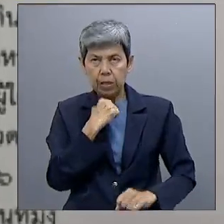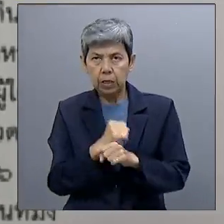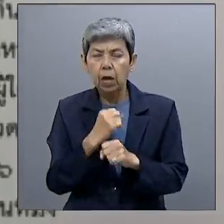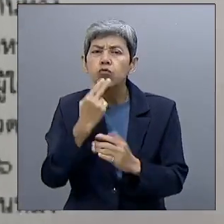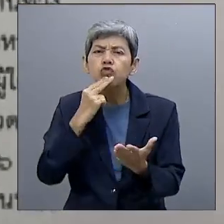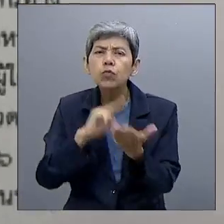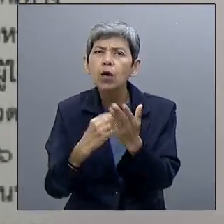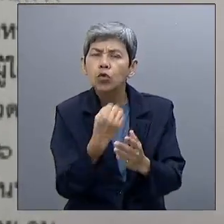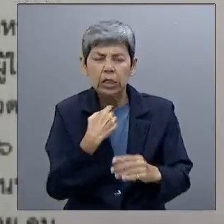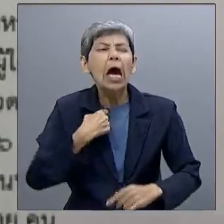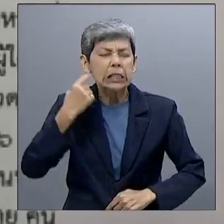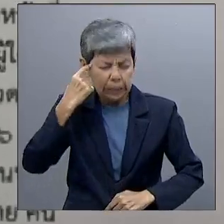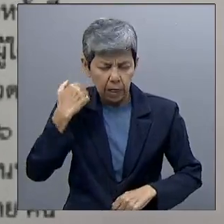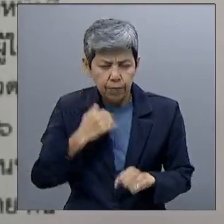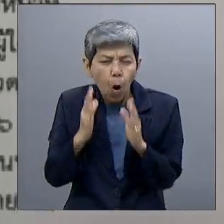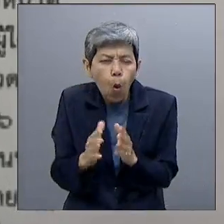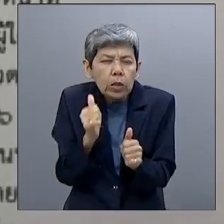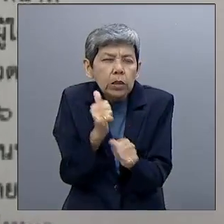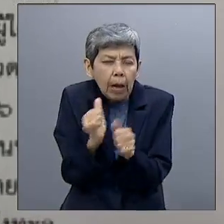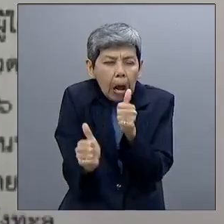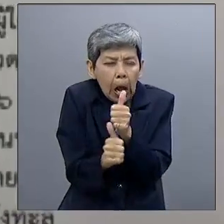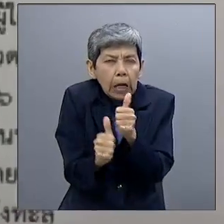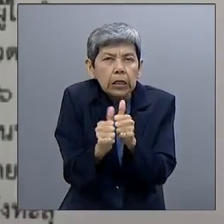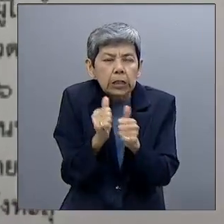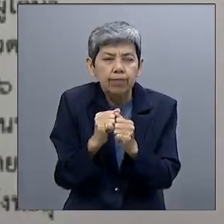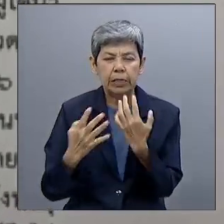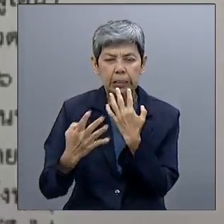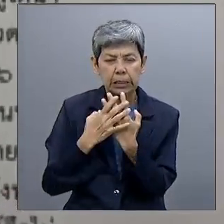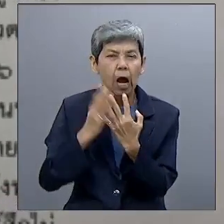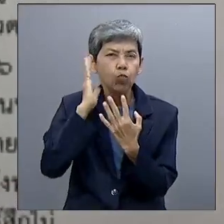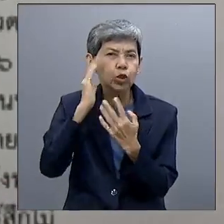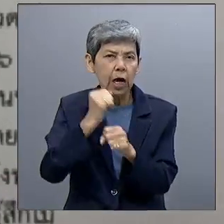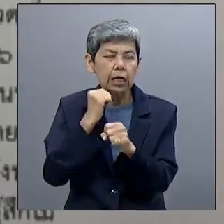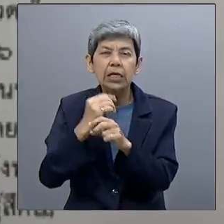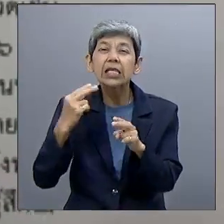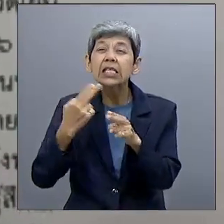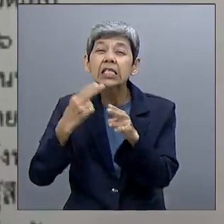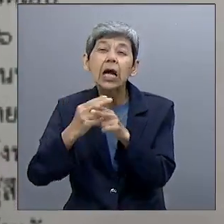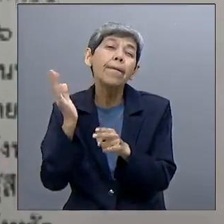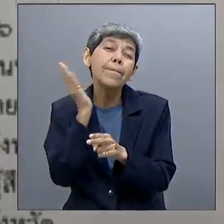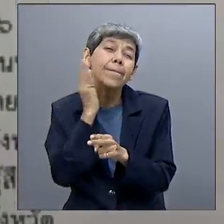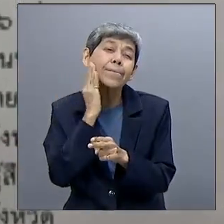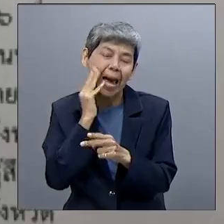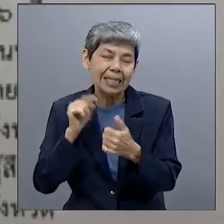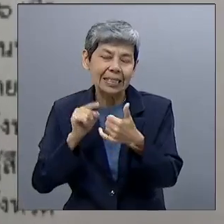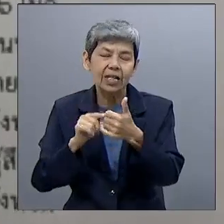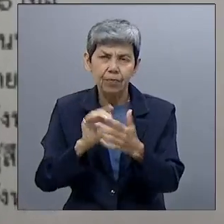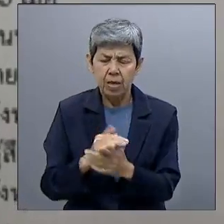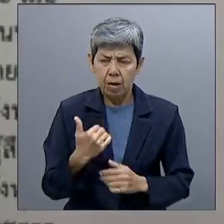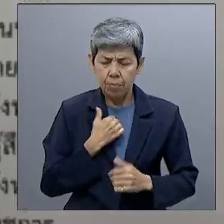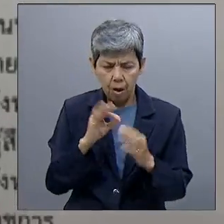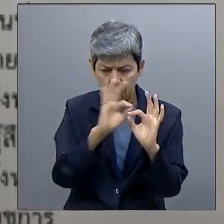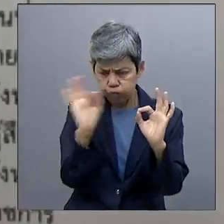รับเชื่อได้ว่าเป็นลูกน้องของนักโทษชายชวลิตหรือที่เรียกกันว่าเสี่แป้งค่ะใน